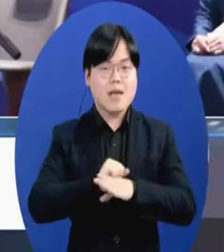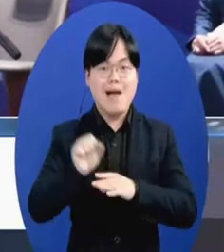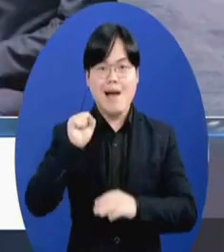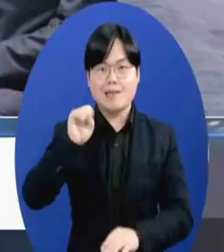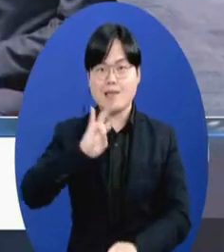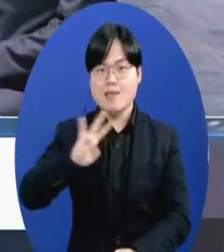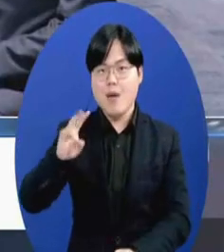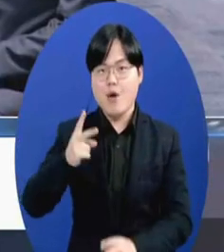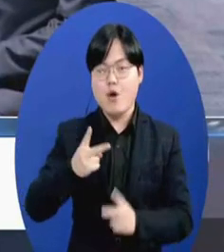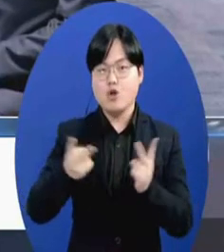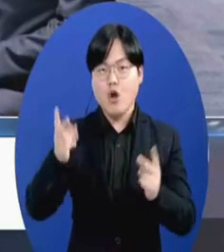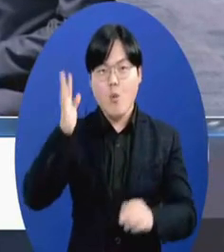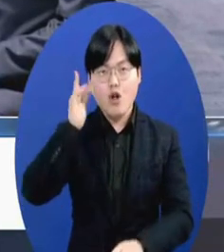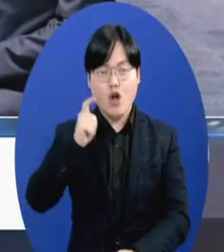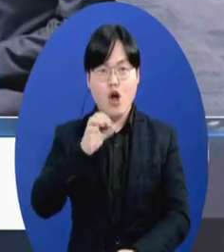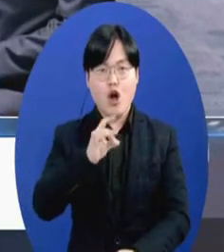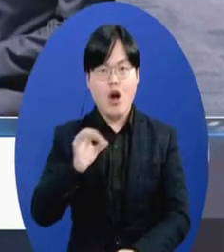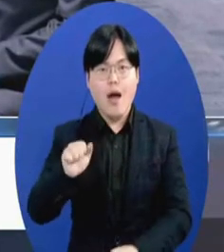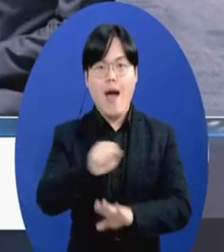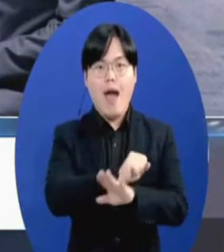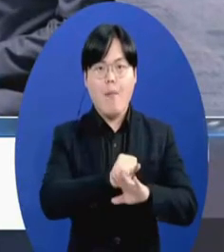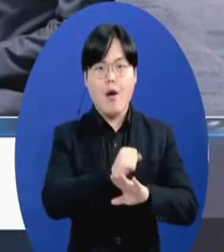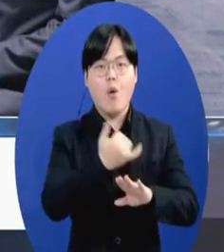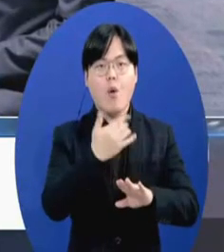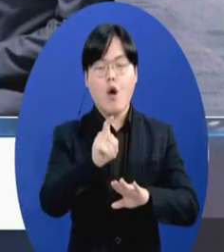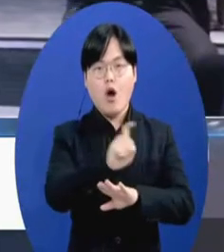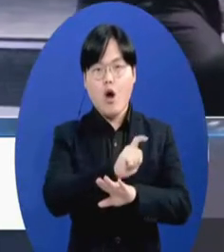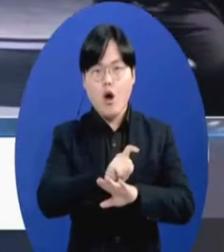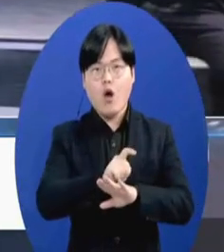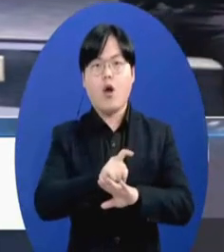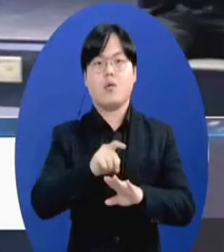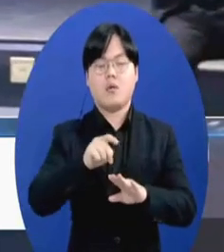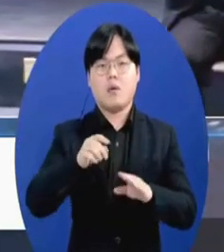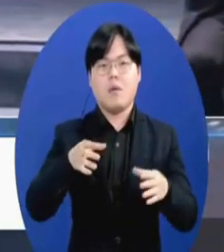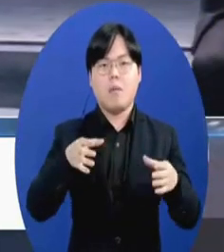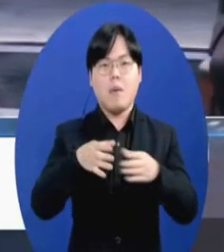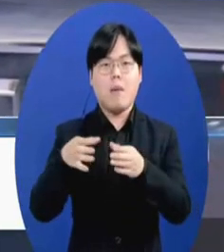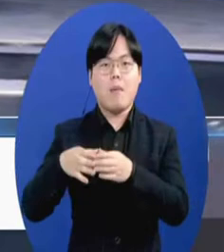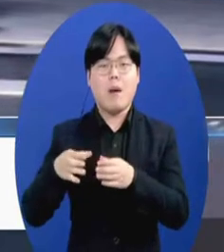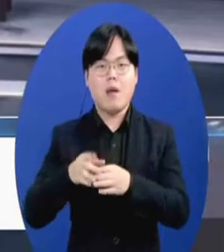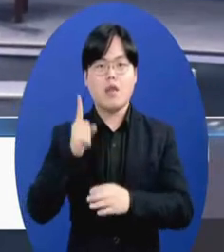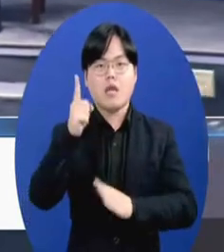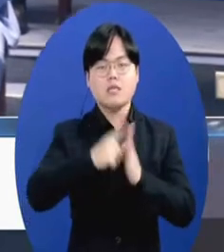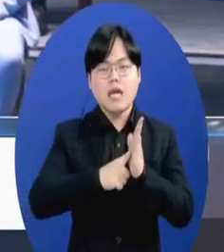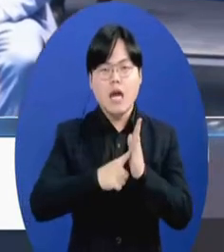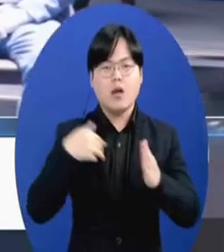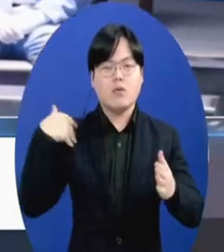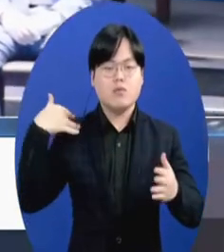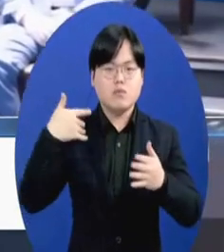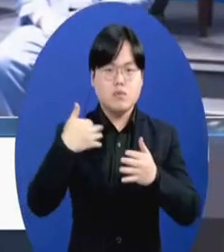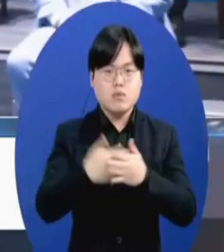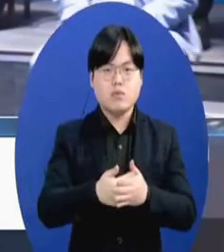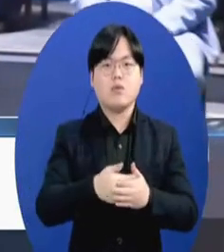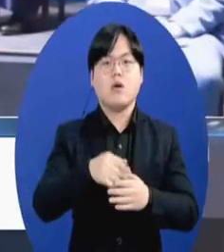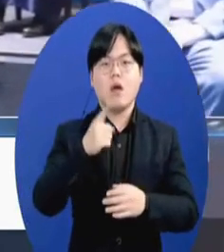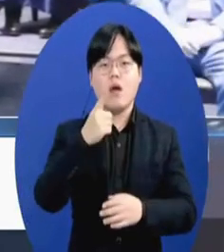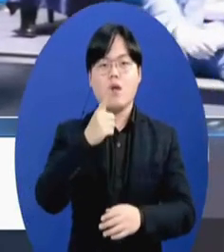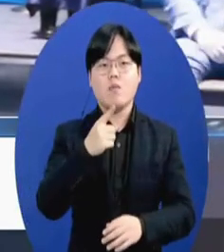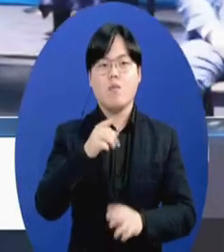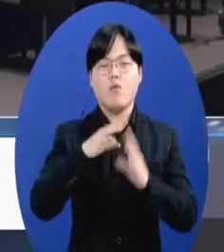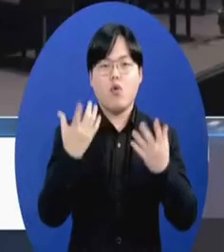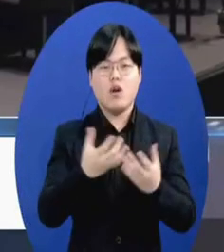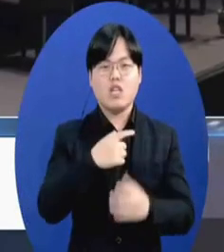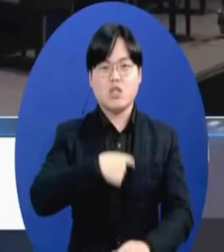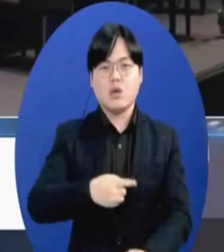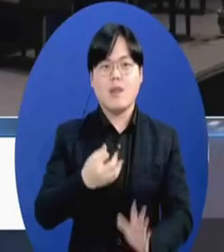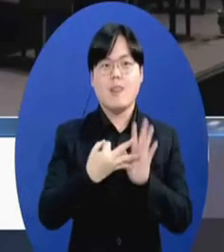үндэсний бодлогын хороо, аймаг нийслэл сумдуургийн намын хороо, анхан шатны өөрөөдтэй нэг сарын туршид гэж нийт гишүүдийнхаа 80 гаруй хувь нь намын